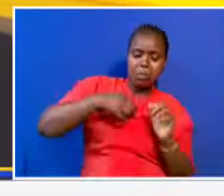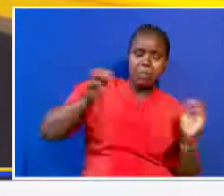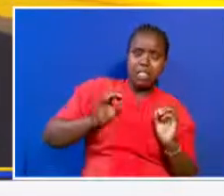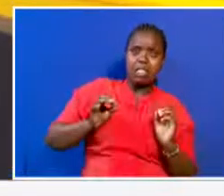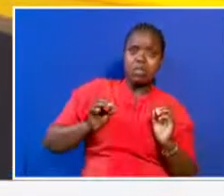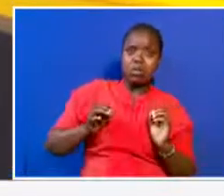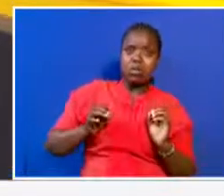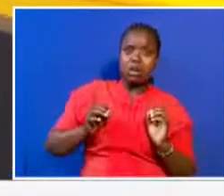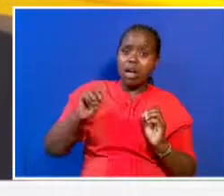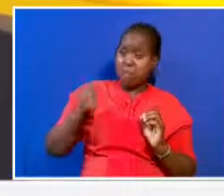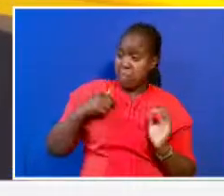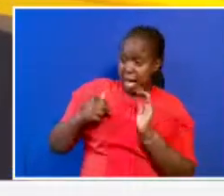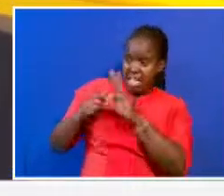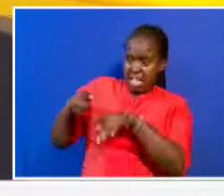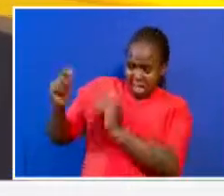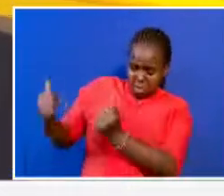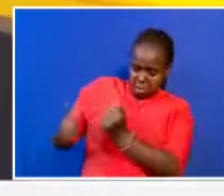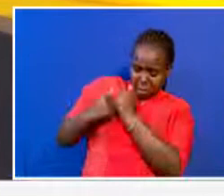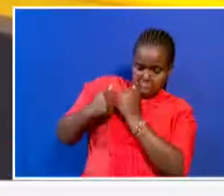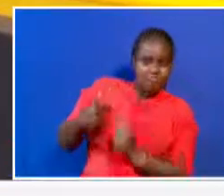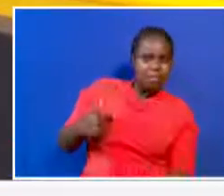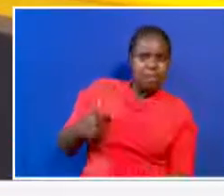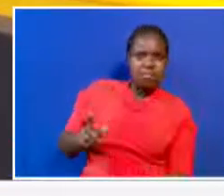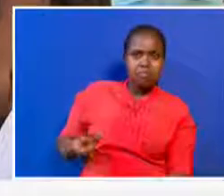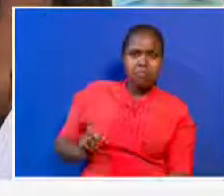nimeuliza wewe niunge mkono?